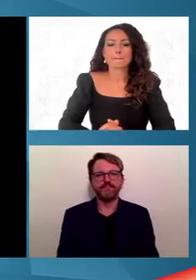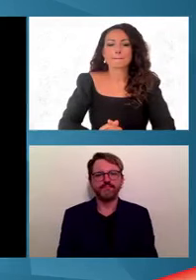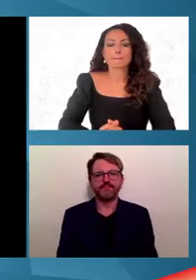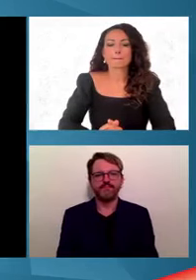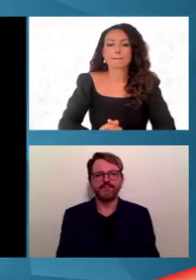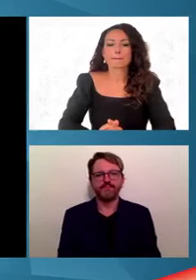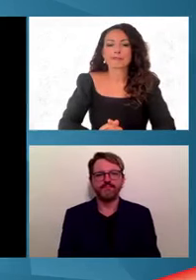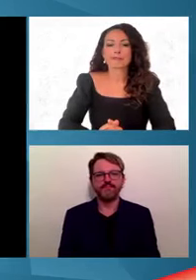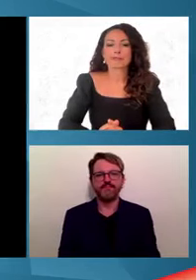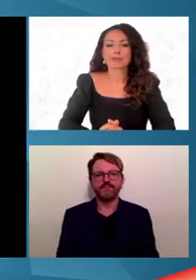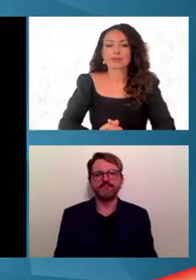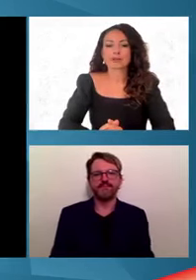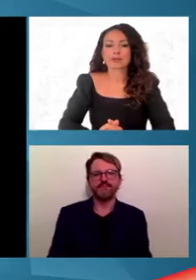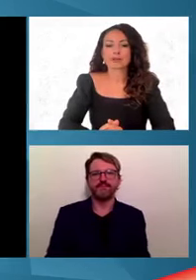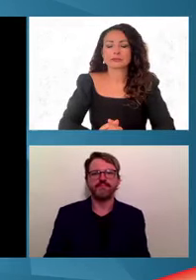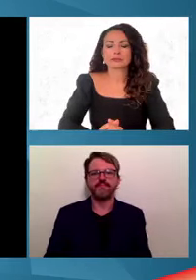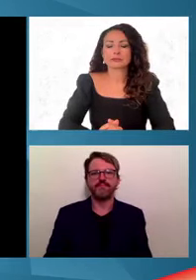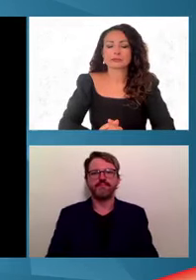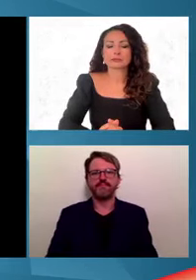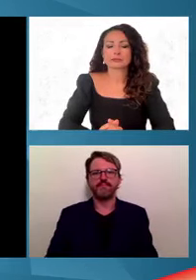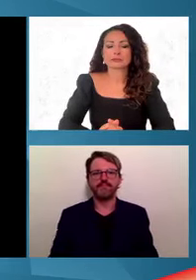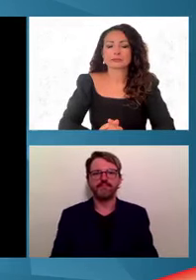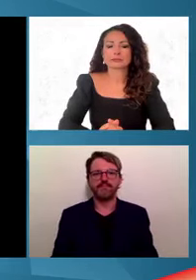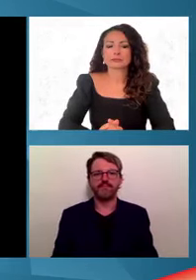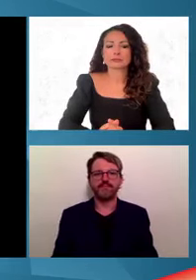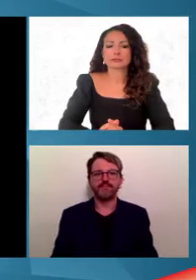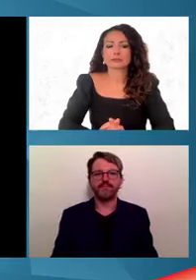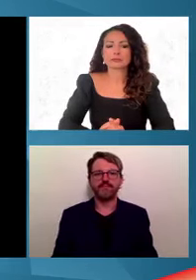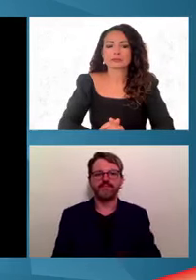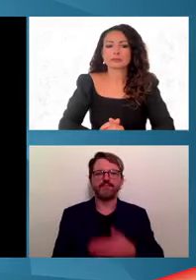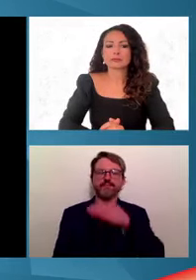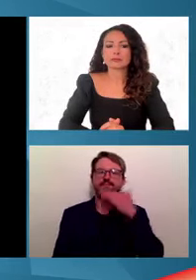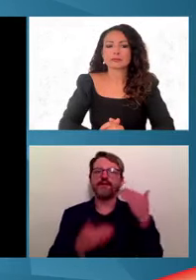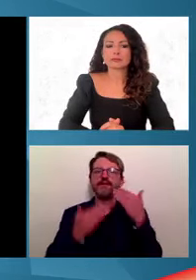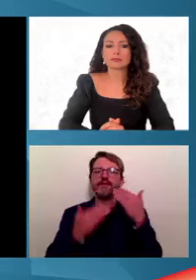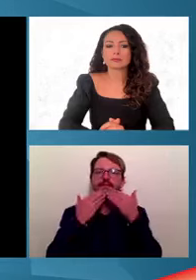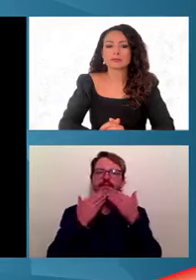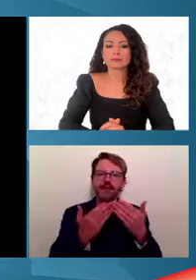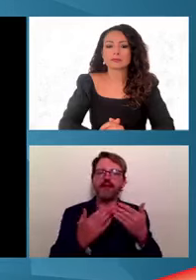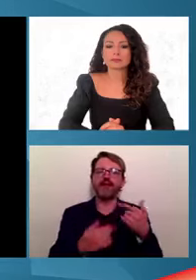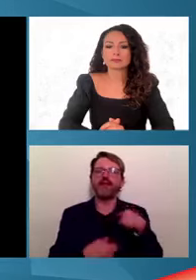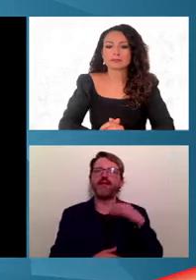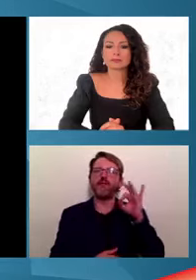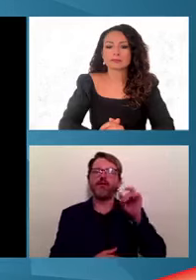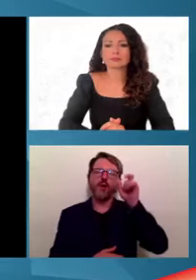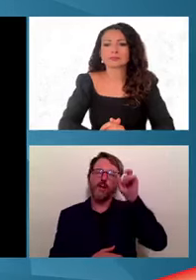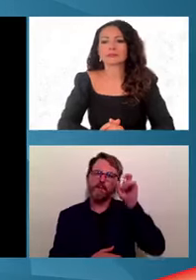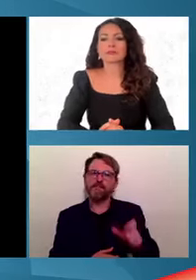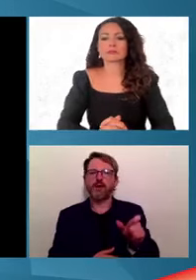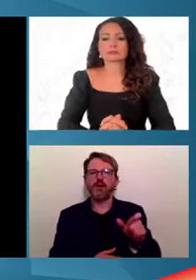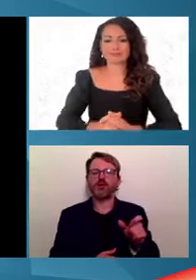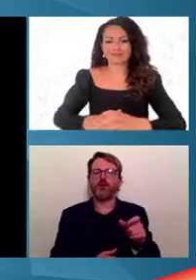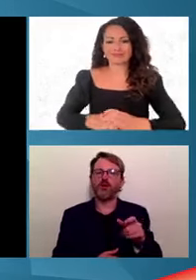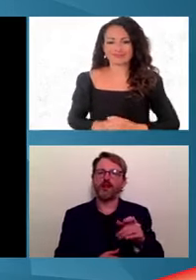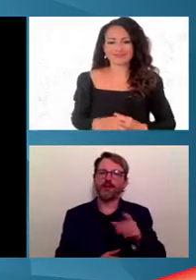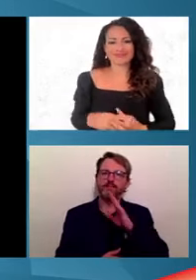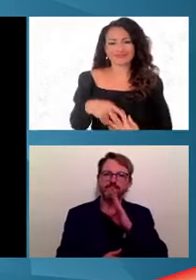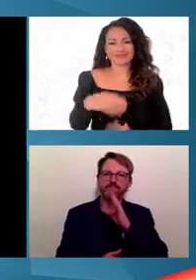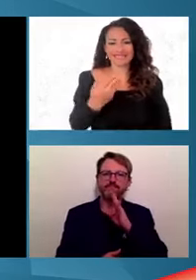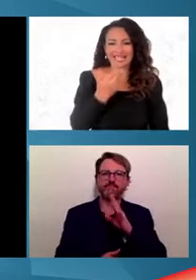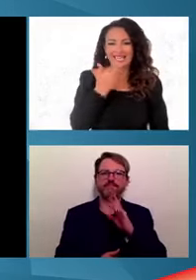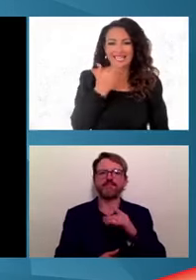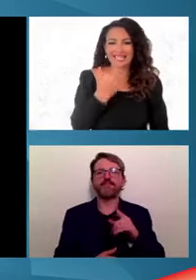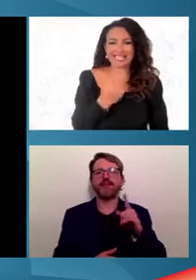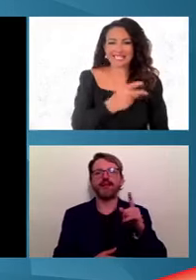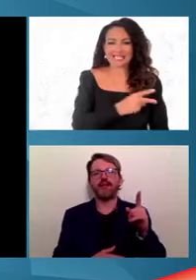Vielen Dank an Landesrätin Maria Kunz auch für diese persönliche Note ihrer Ausführungen, die hier